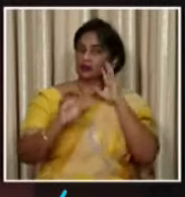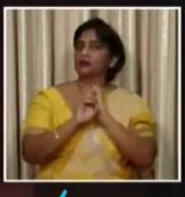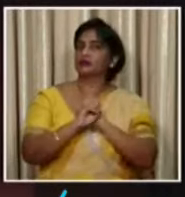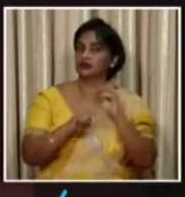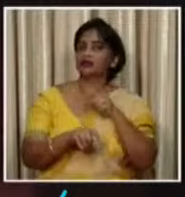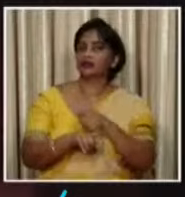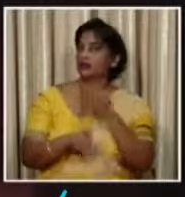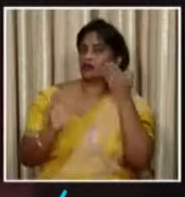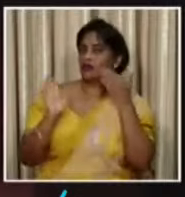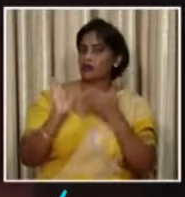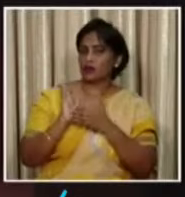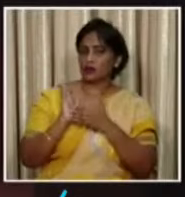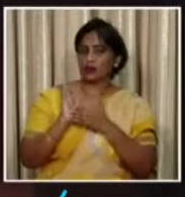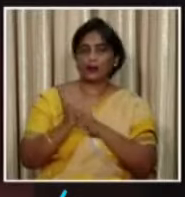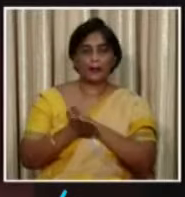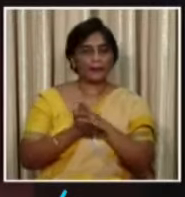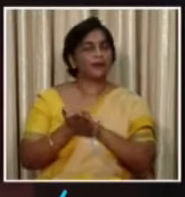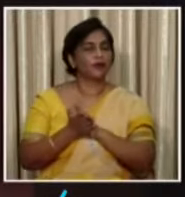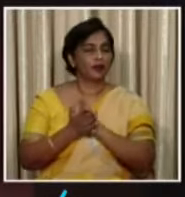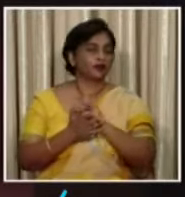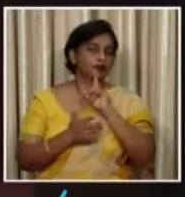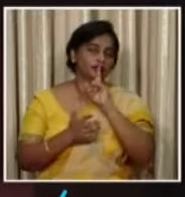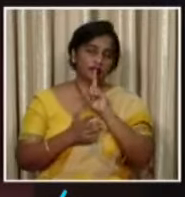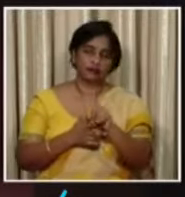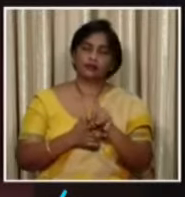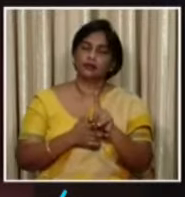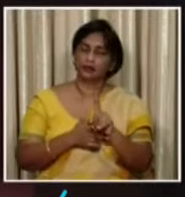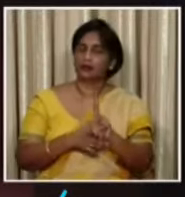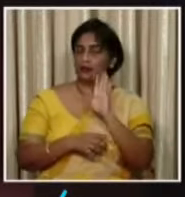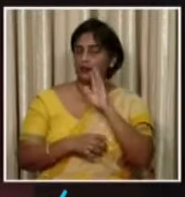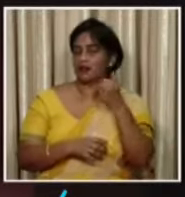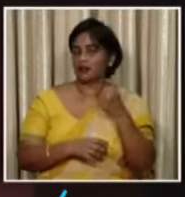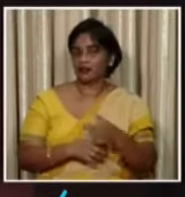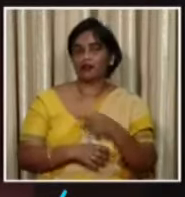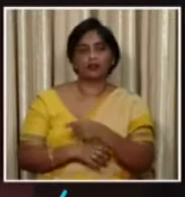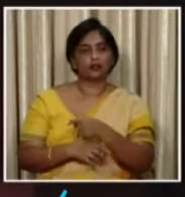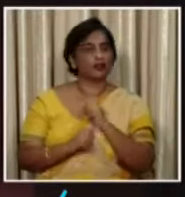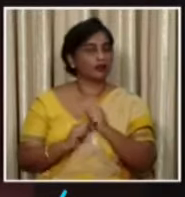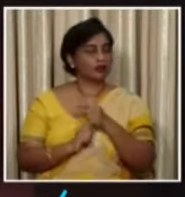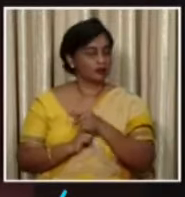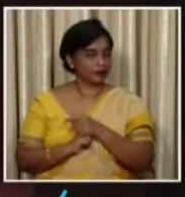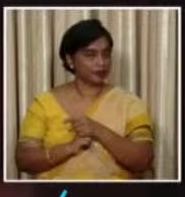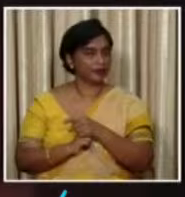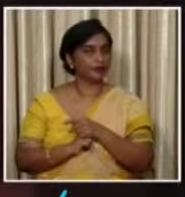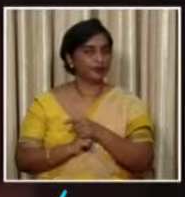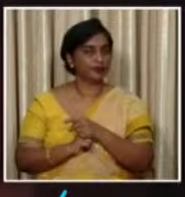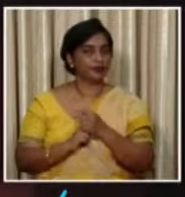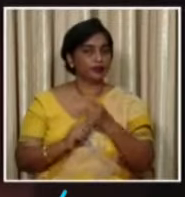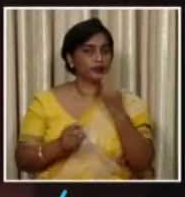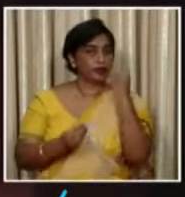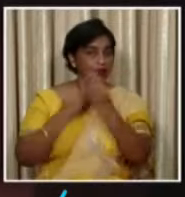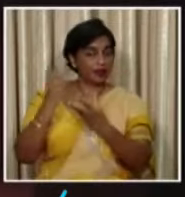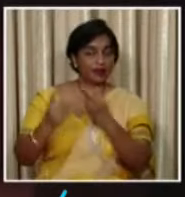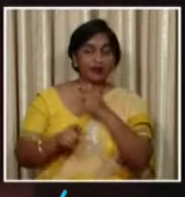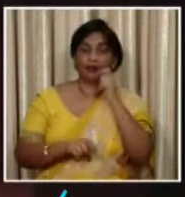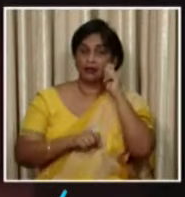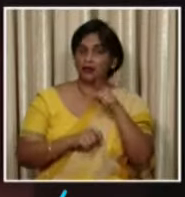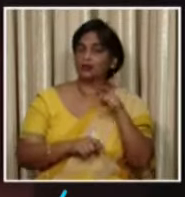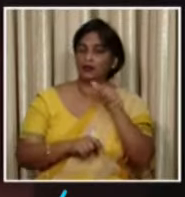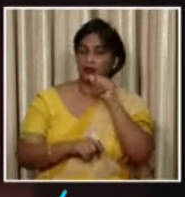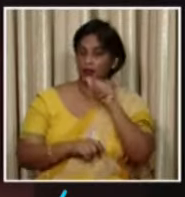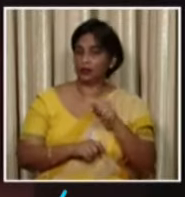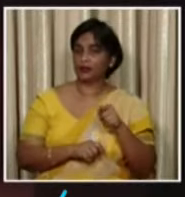කරලා මේක පිළිබඳව පැහැදිලි කිරීමක් කිරීම ඉතාමත්ම වැදගත්. මොකද මේ සැපියුම් කරුවන් විසින් ඇත්ත